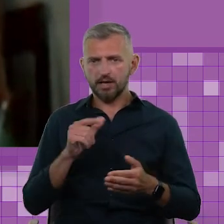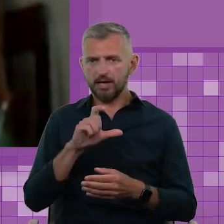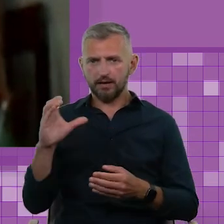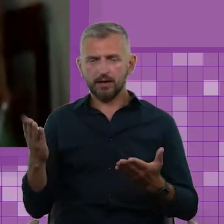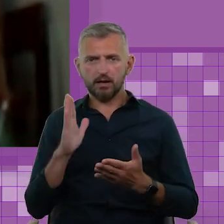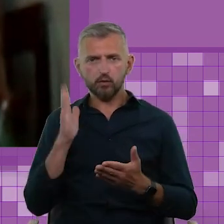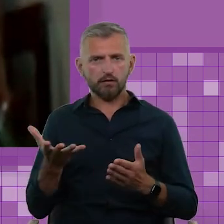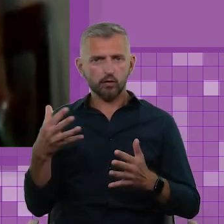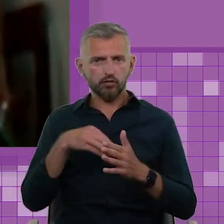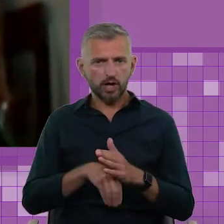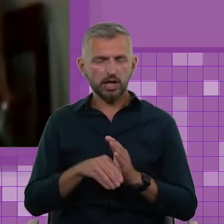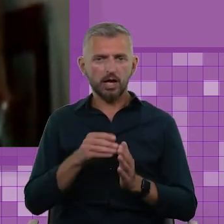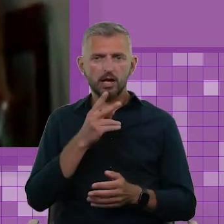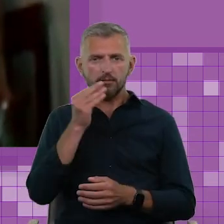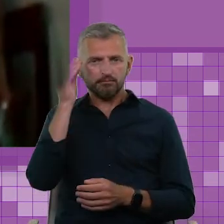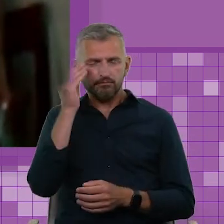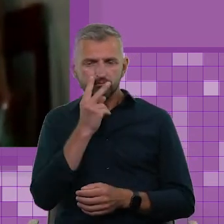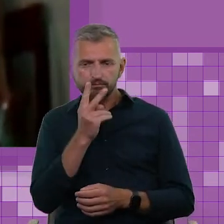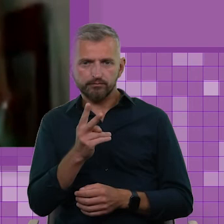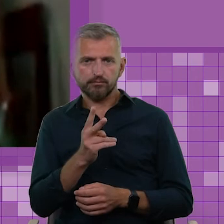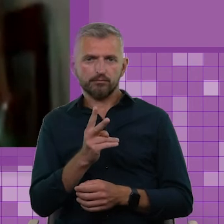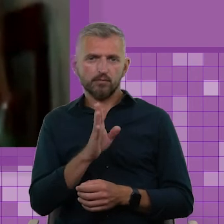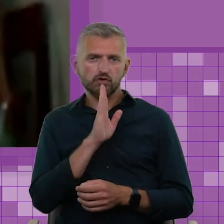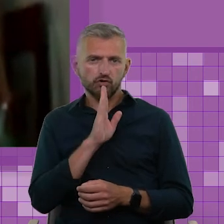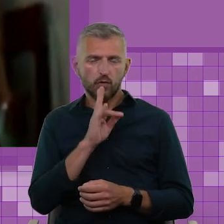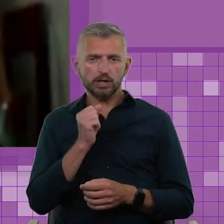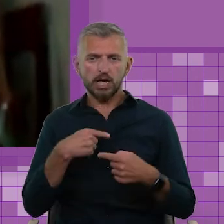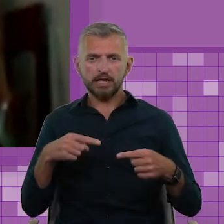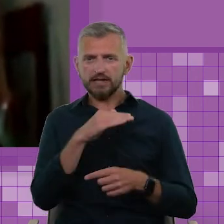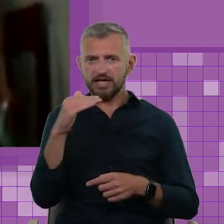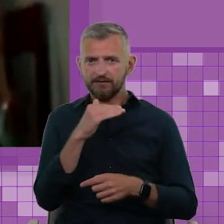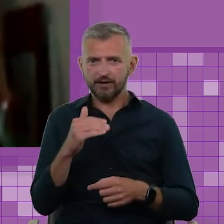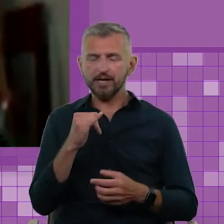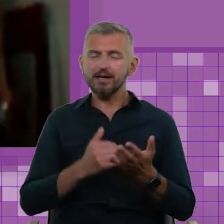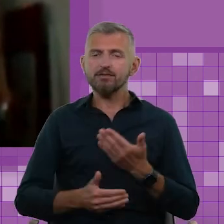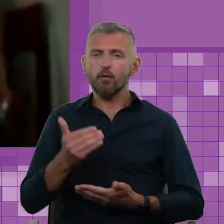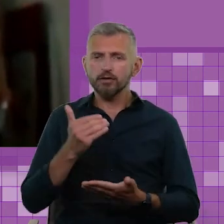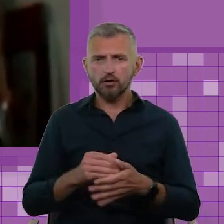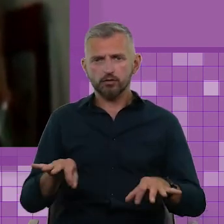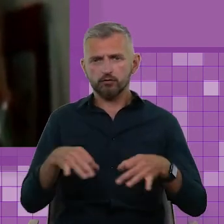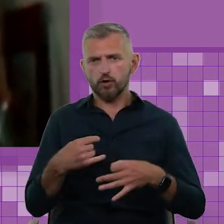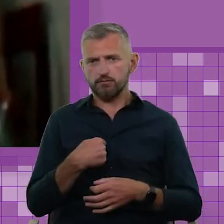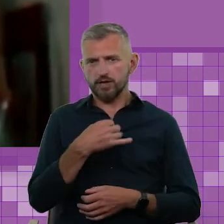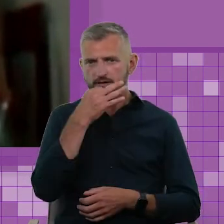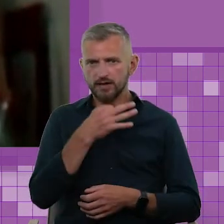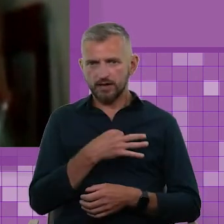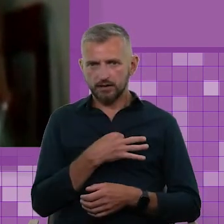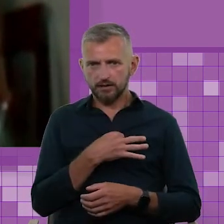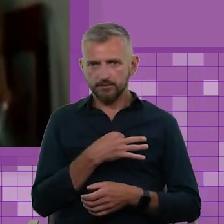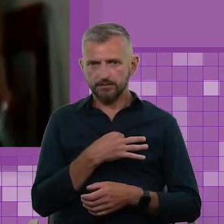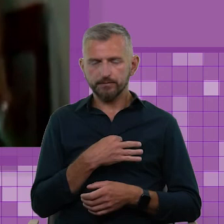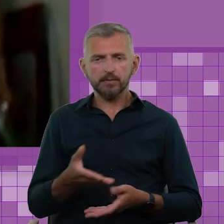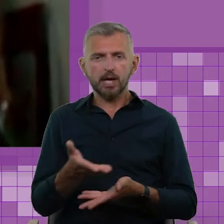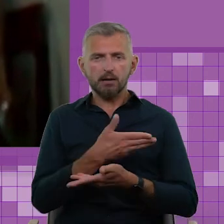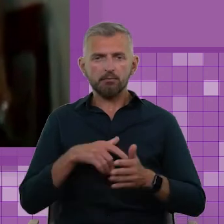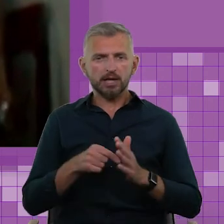буде включати перспективу жінок на різних рівнях. І наостанок, дозвольте мені сказати, ми